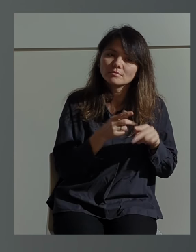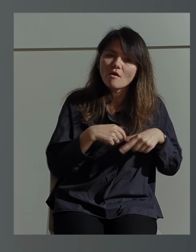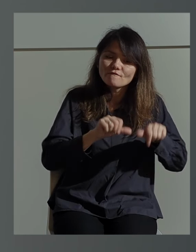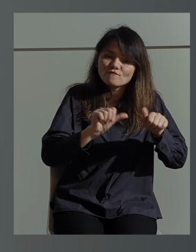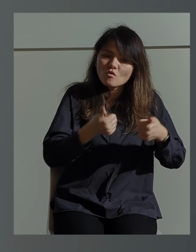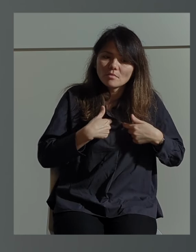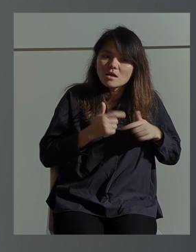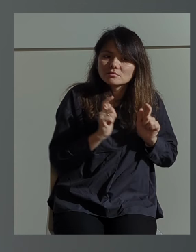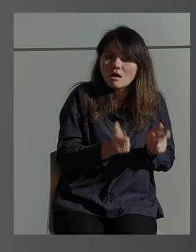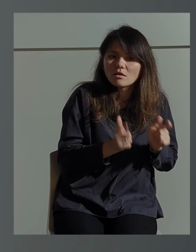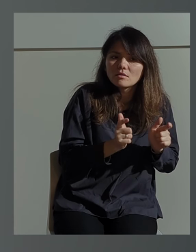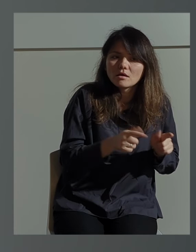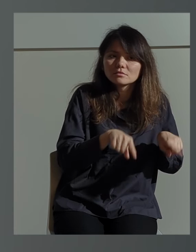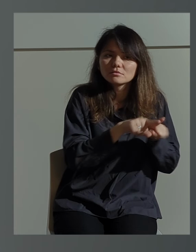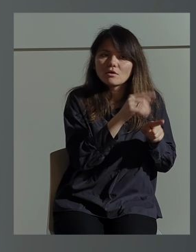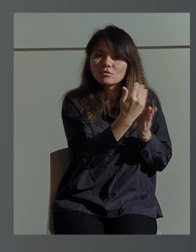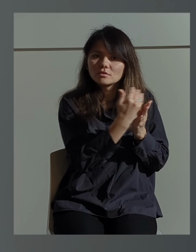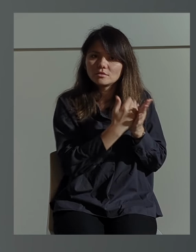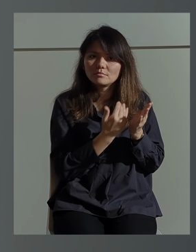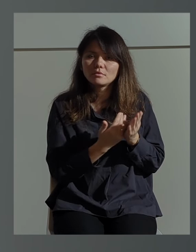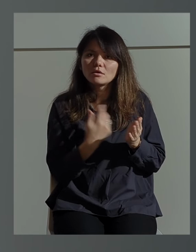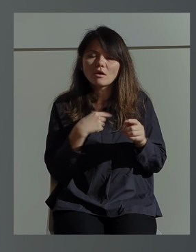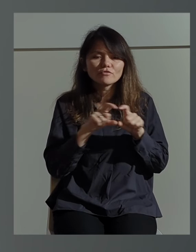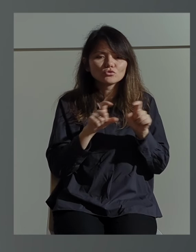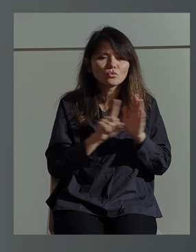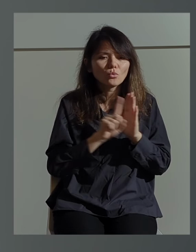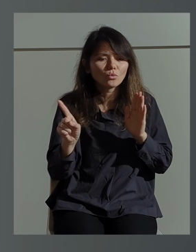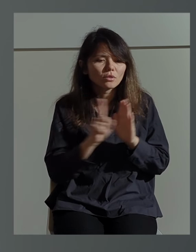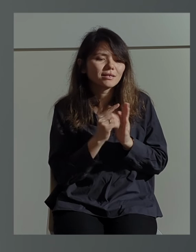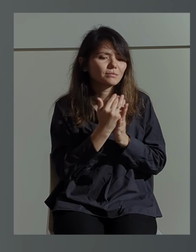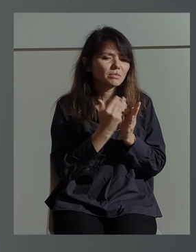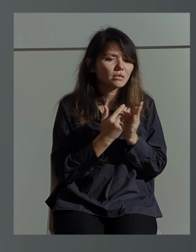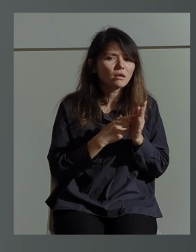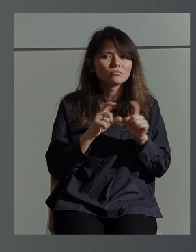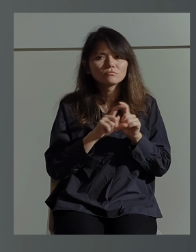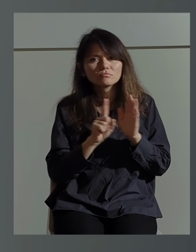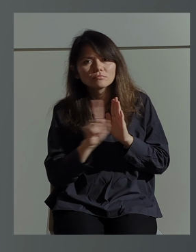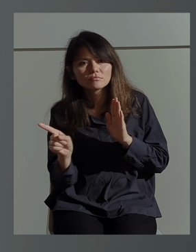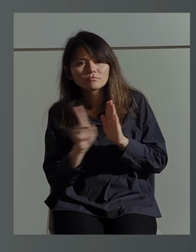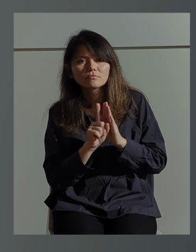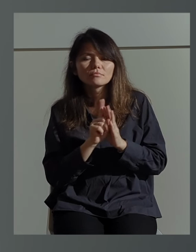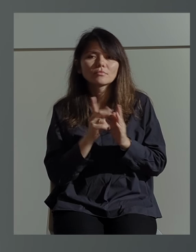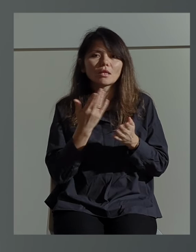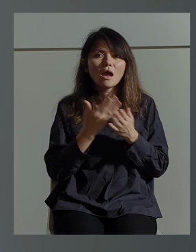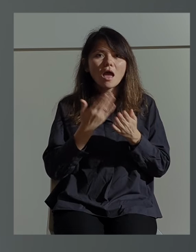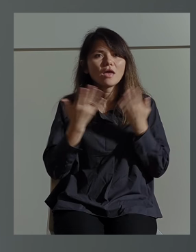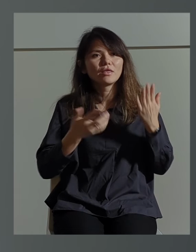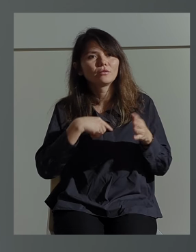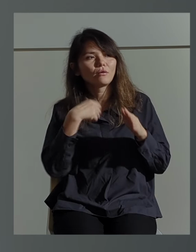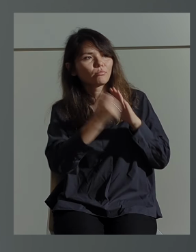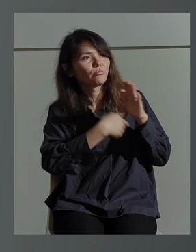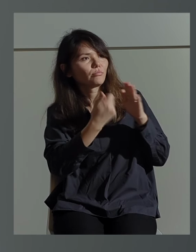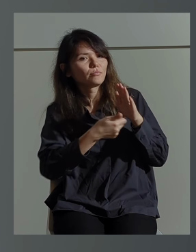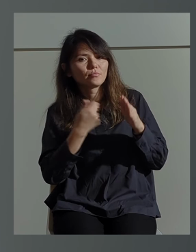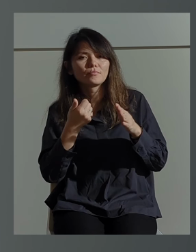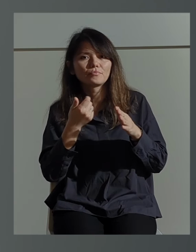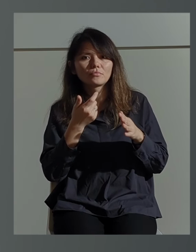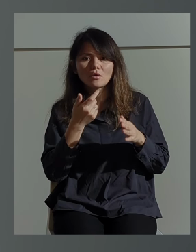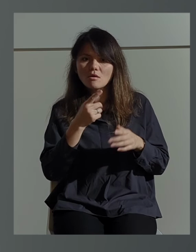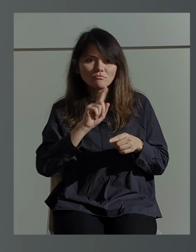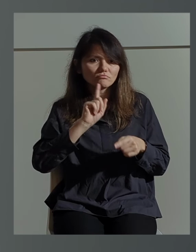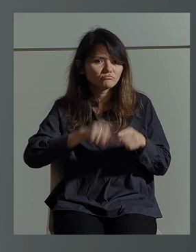которая требует контроль дисциплина не требует согласия вы входите вас есть расписание если соответственно Тесь по коридорам в неурочное время вас